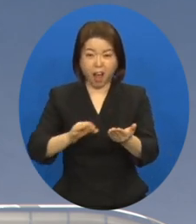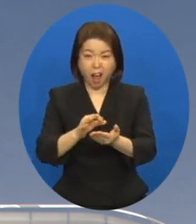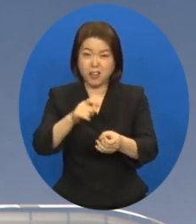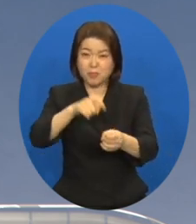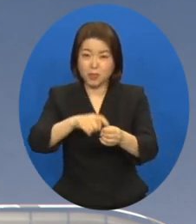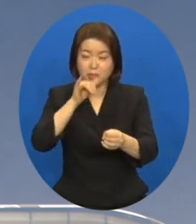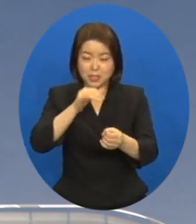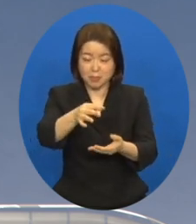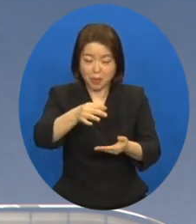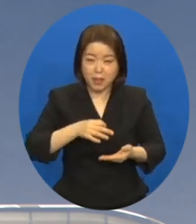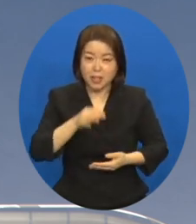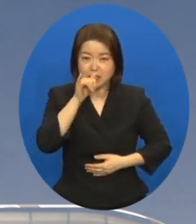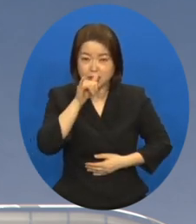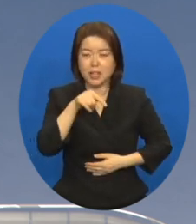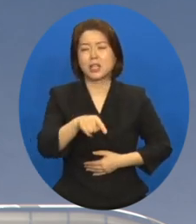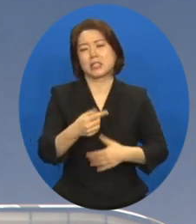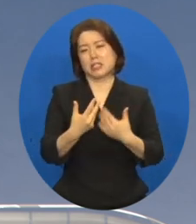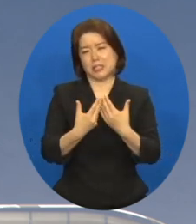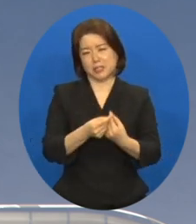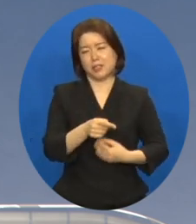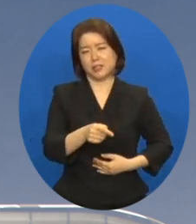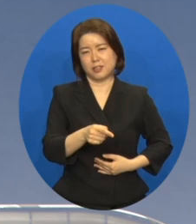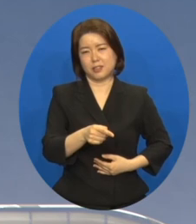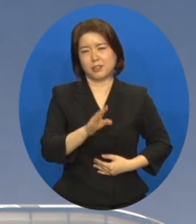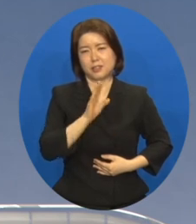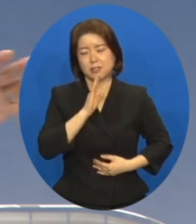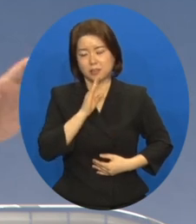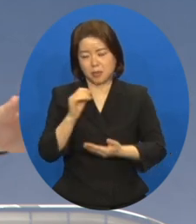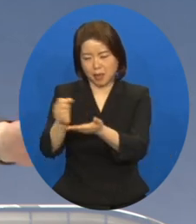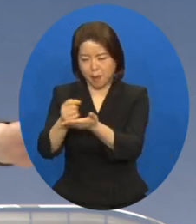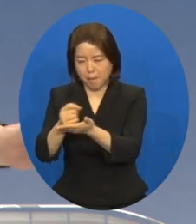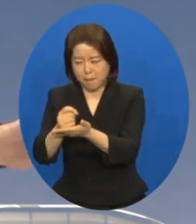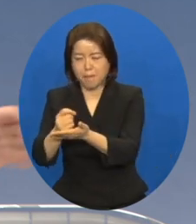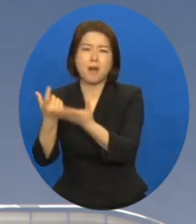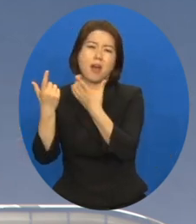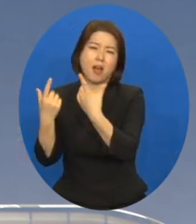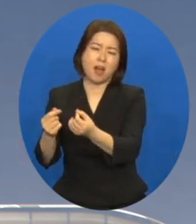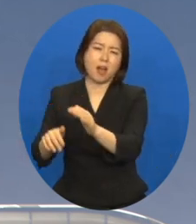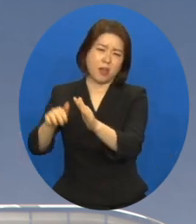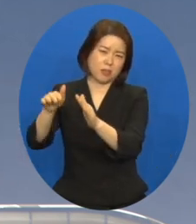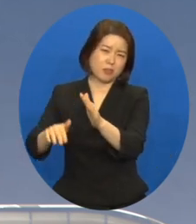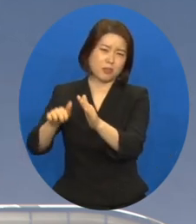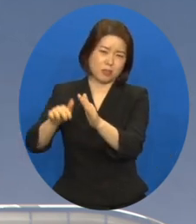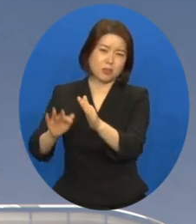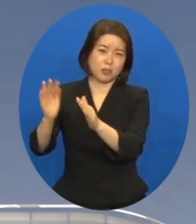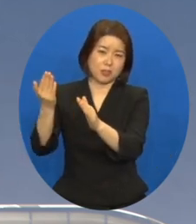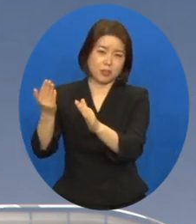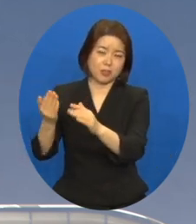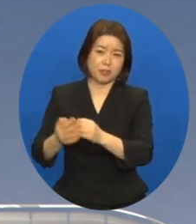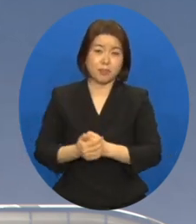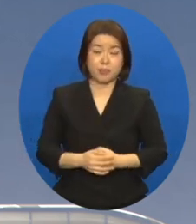명목이지만 이런 경우는 정말 무당이나 점쟁이 같은 수준이 되어버리는